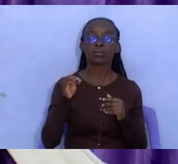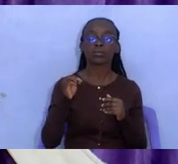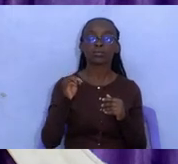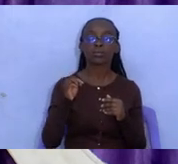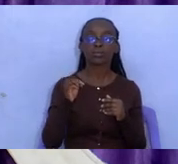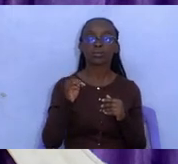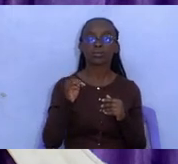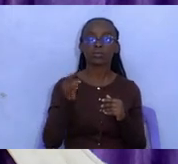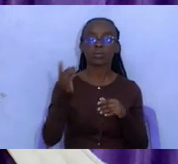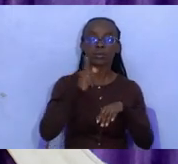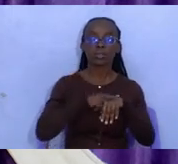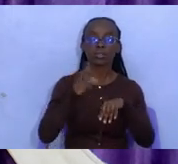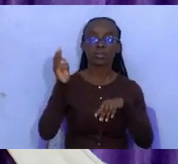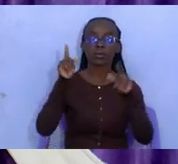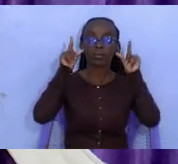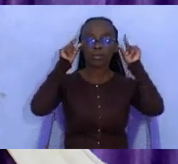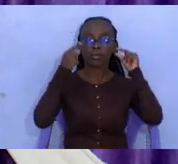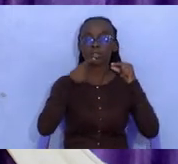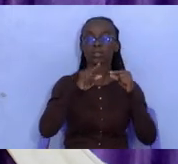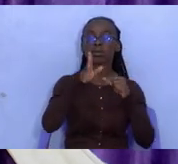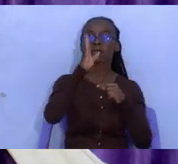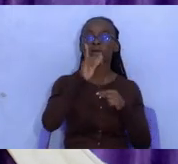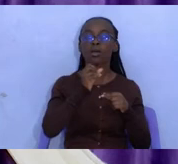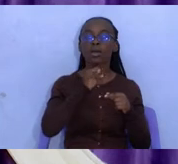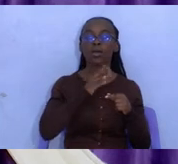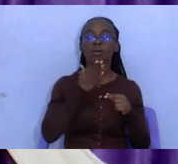Ilifika kipindi mtumishi wa Mungu Musa akasema, Bwana, nataka nikuone.